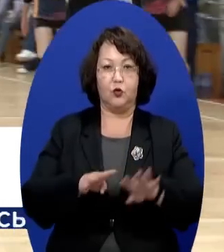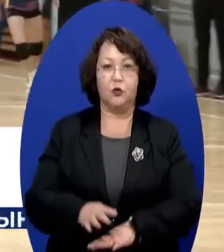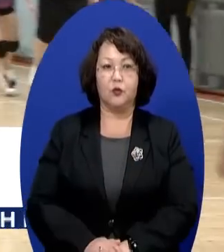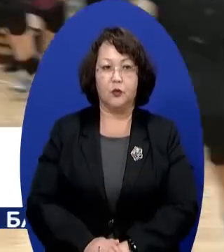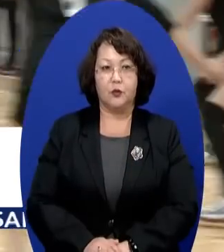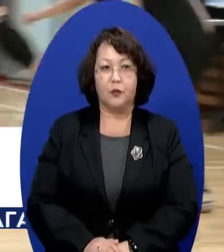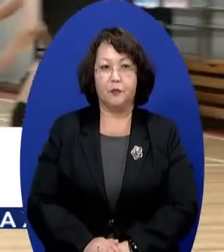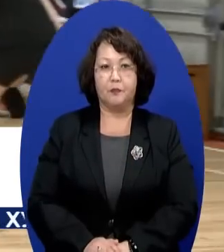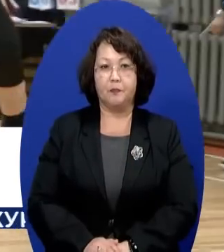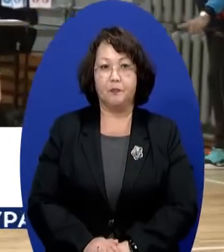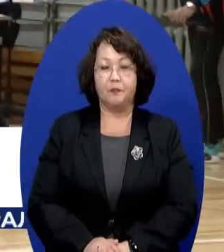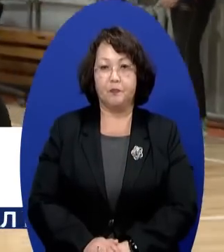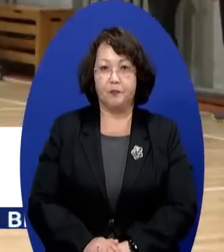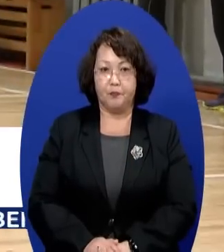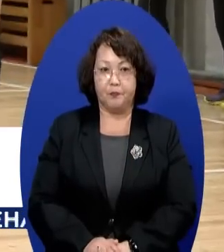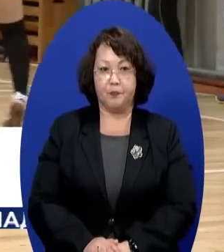юм.